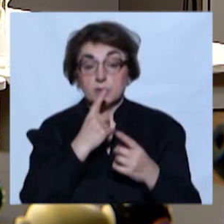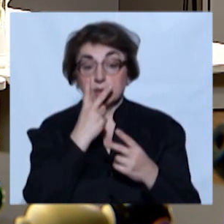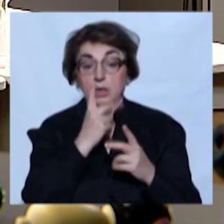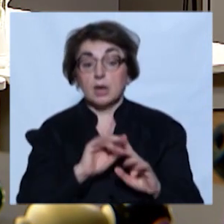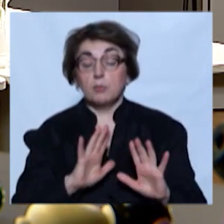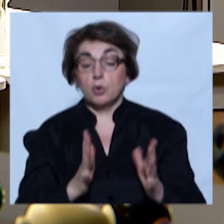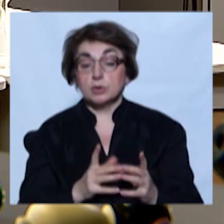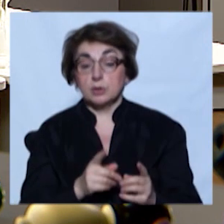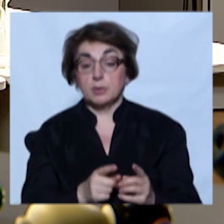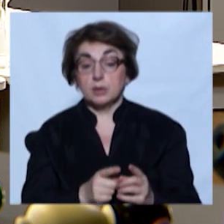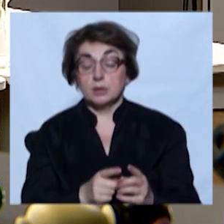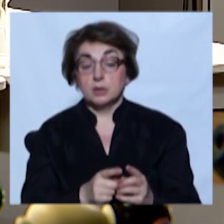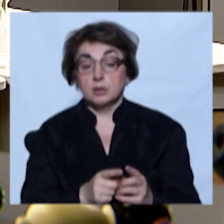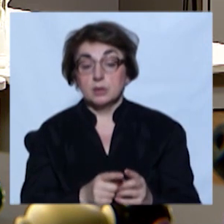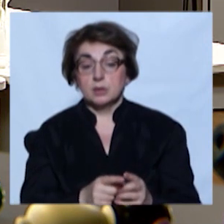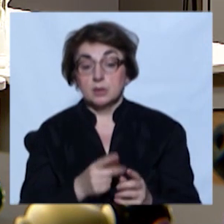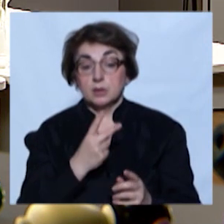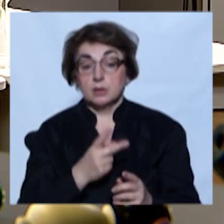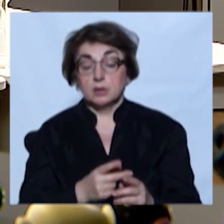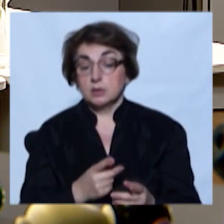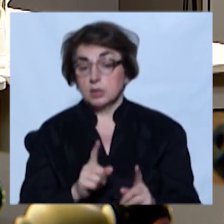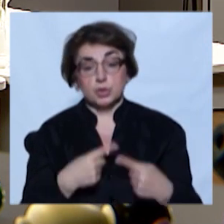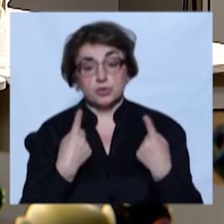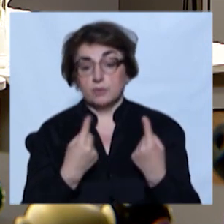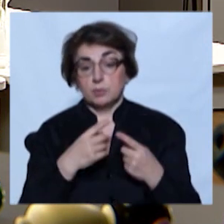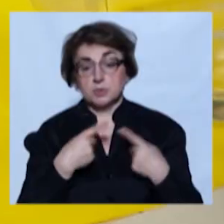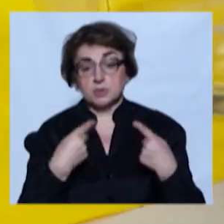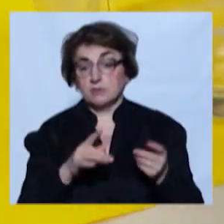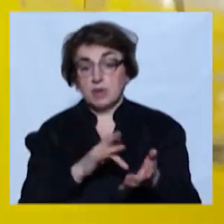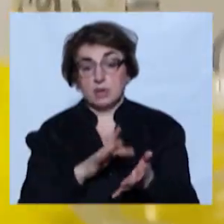გამოხდილი წყალი მაქვს ჭურჭელში, მეტი არაფერი.